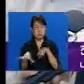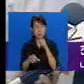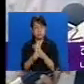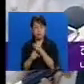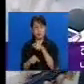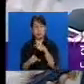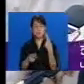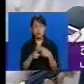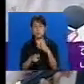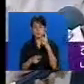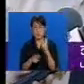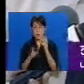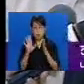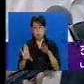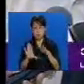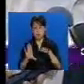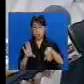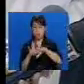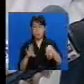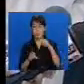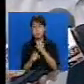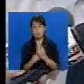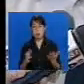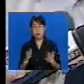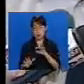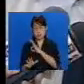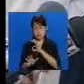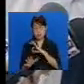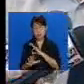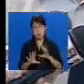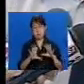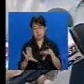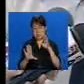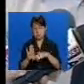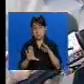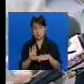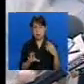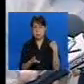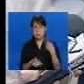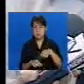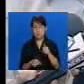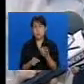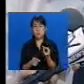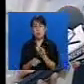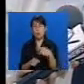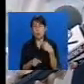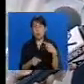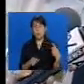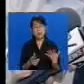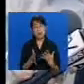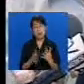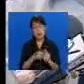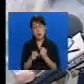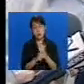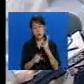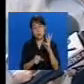เกิดความเสียหายกับสมาชิกโดยสมาชิกเนี่ยนะครับได้รับผลประโยชน์น้อยลงแล้วก็โดยเฉพาะยิ่งคนที่เกษียณปีที่แล้ว